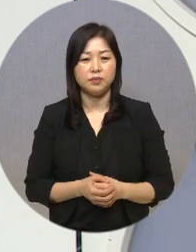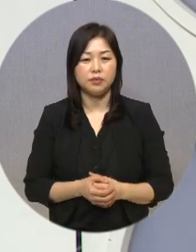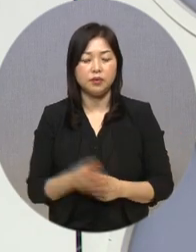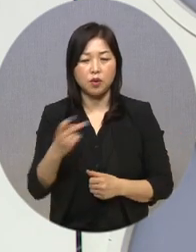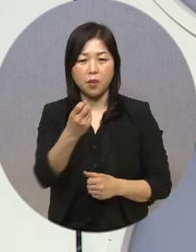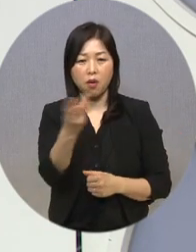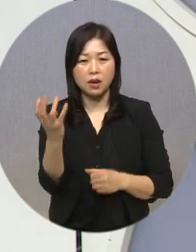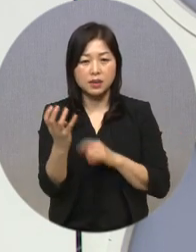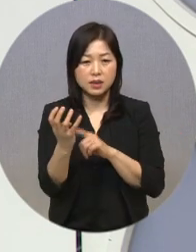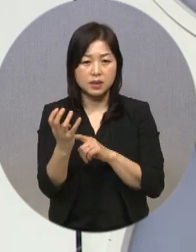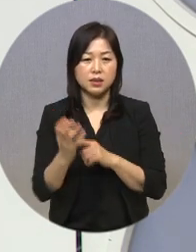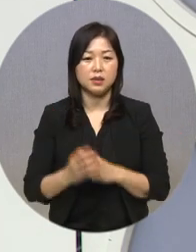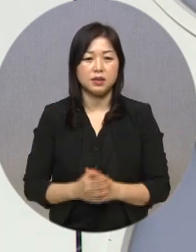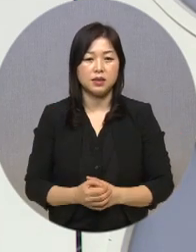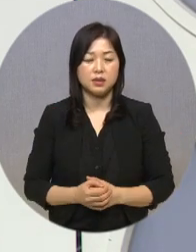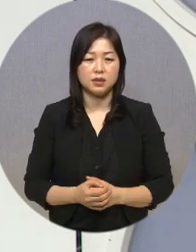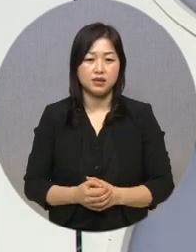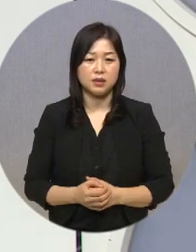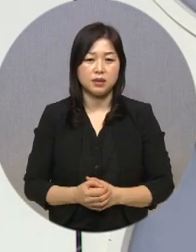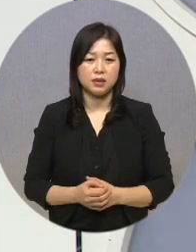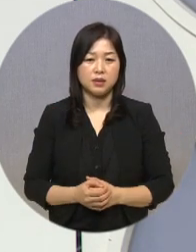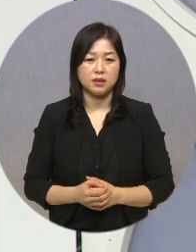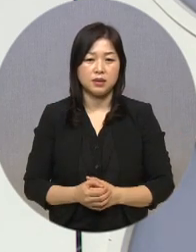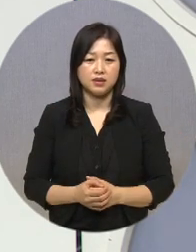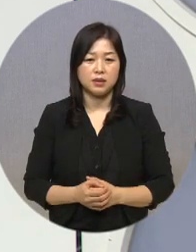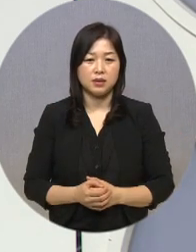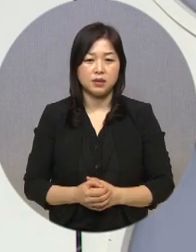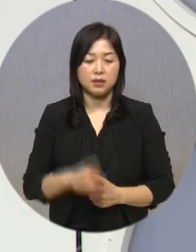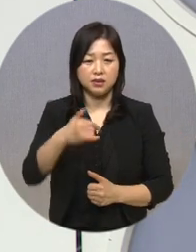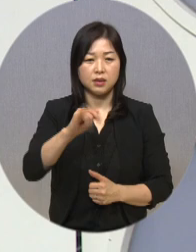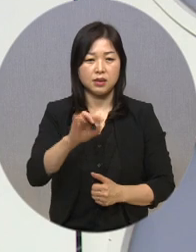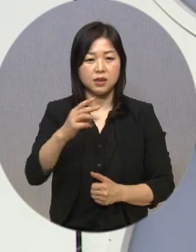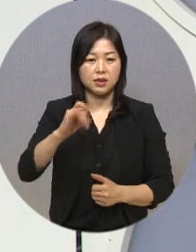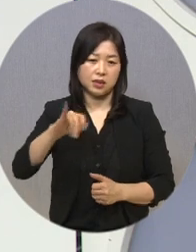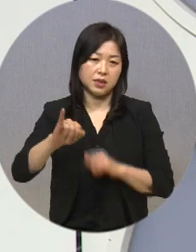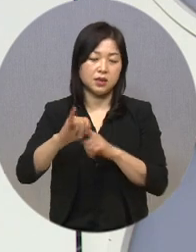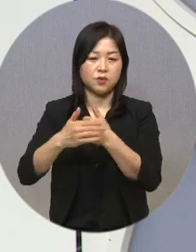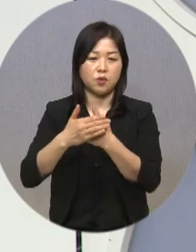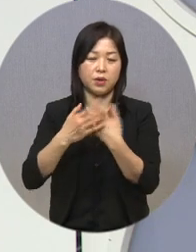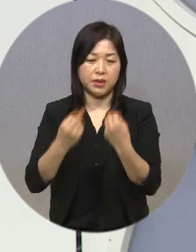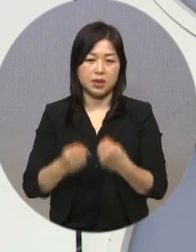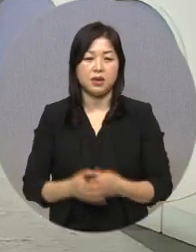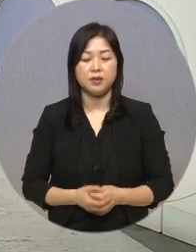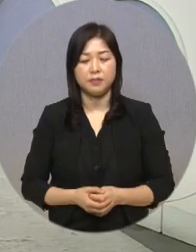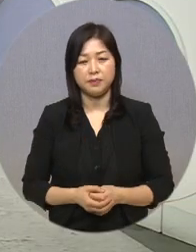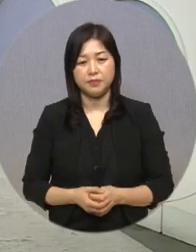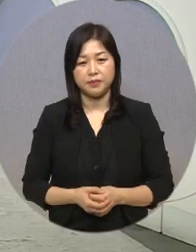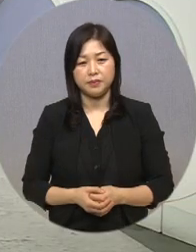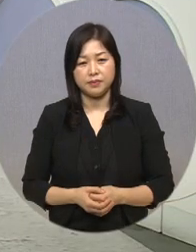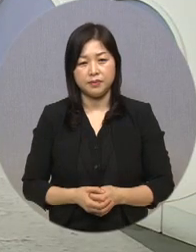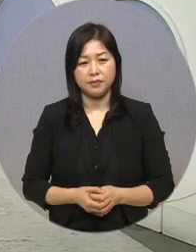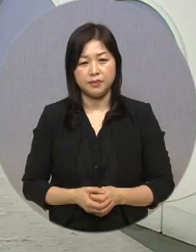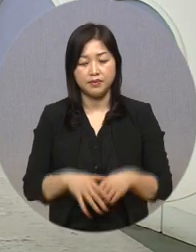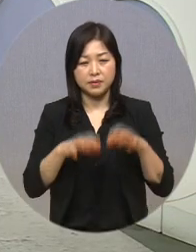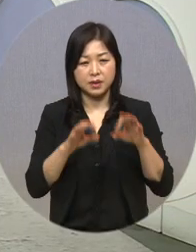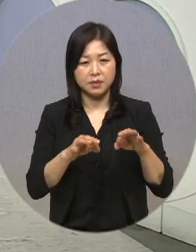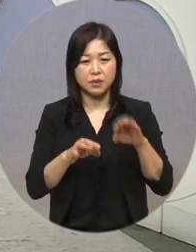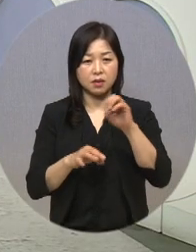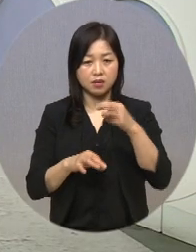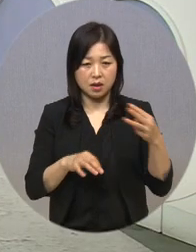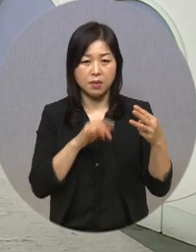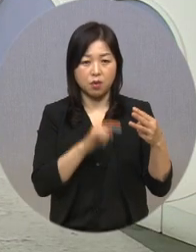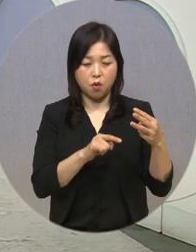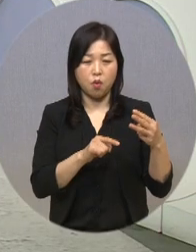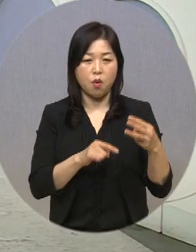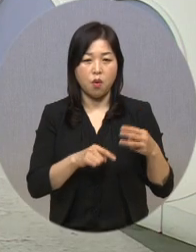또 몇 가지를 또 김그리치가 많이 도와줬습니다. 그래서 김영삼 대통령하고